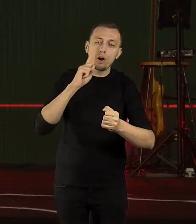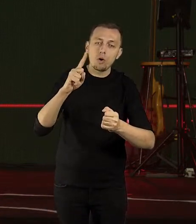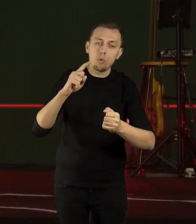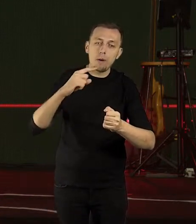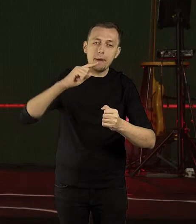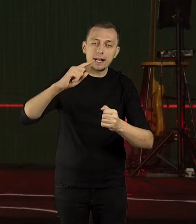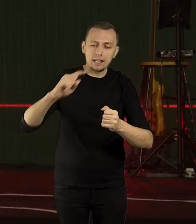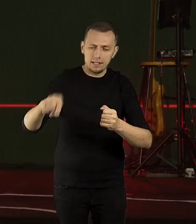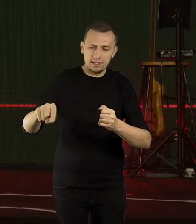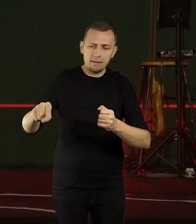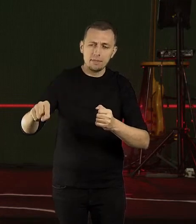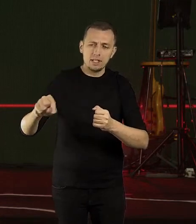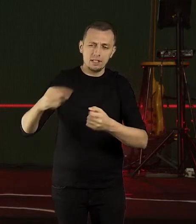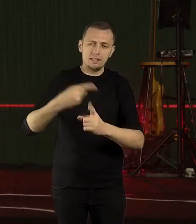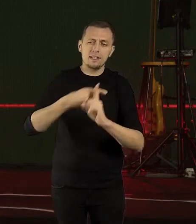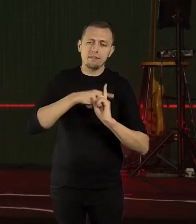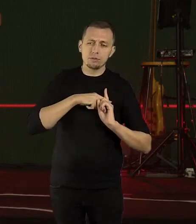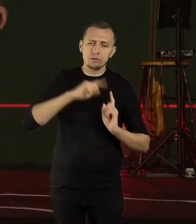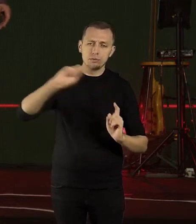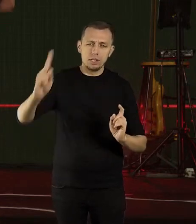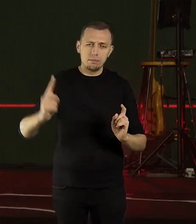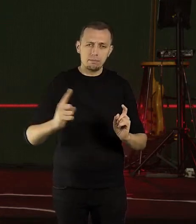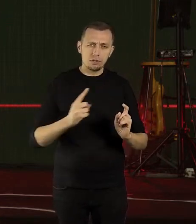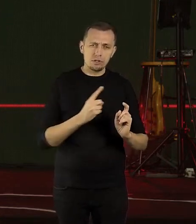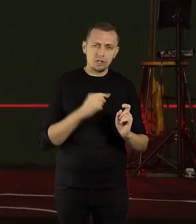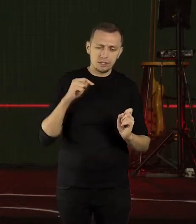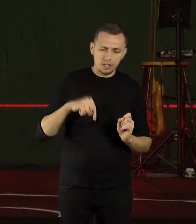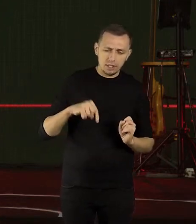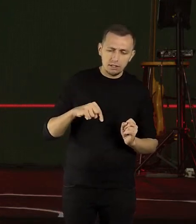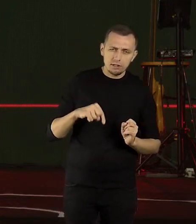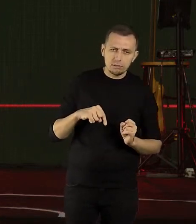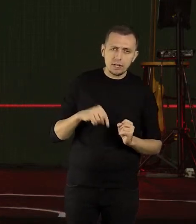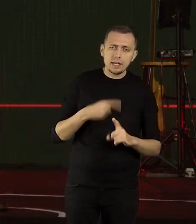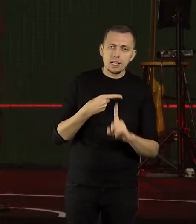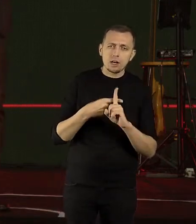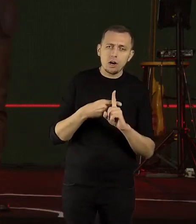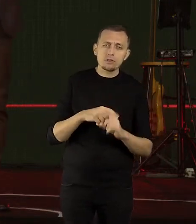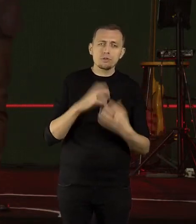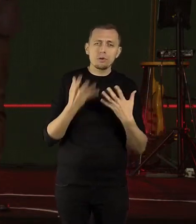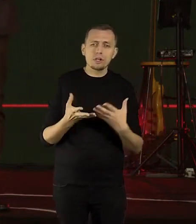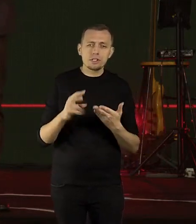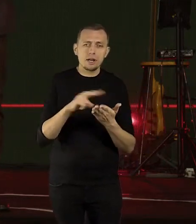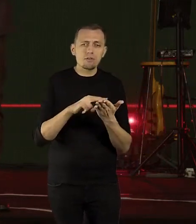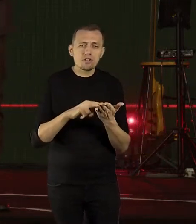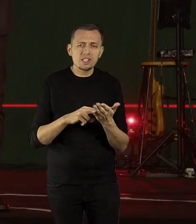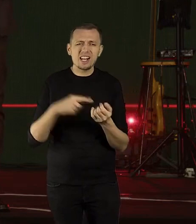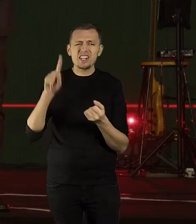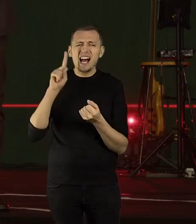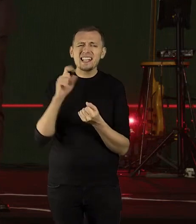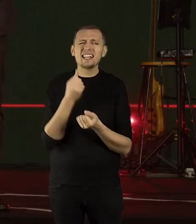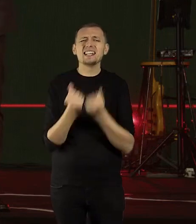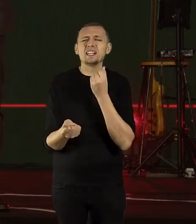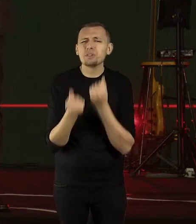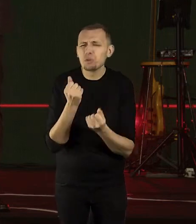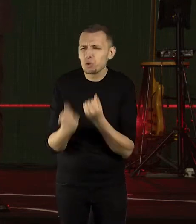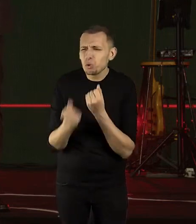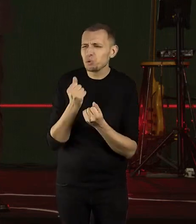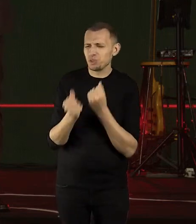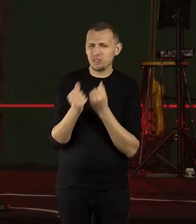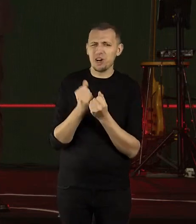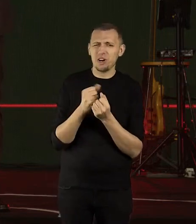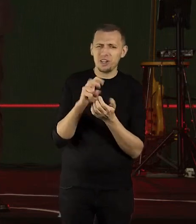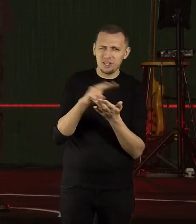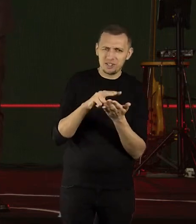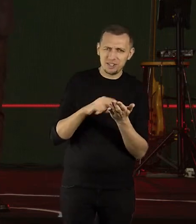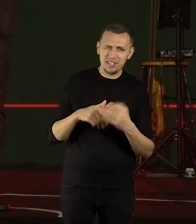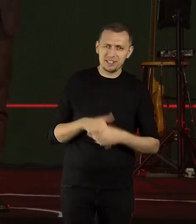rodzaju wtórnym analfabetą. Dukał, jak czytał. Mnie już denerwowało, wiecie, bo ja jestem z tych ludzi, co już